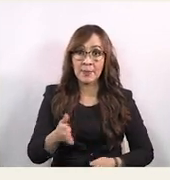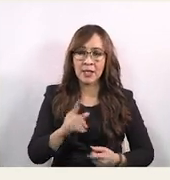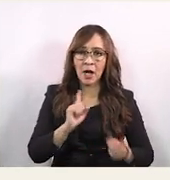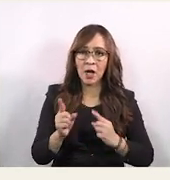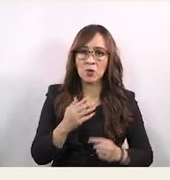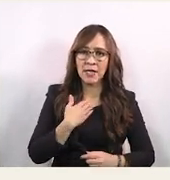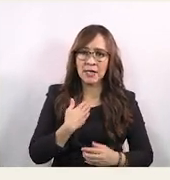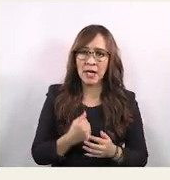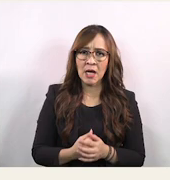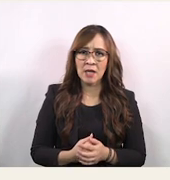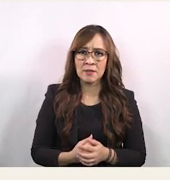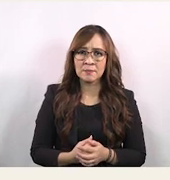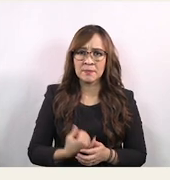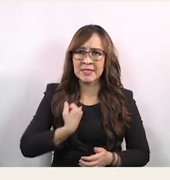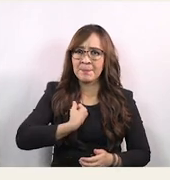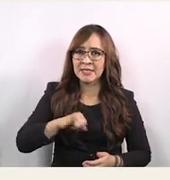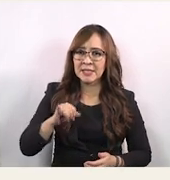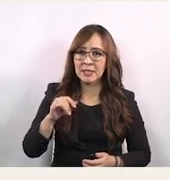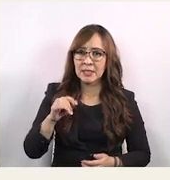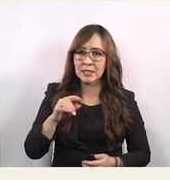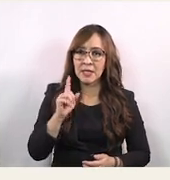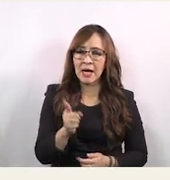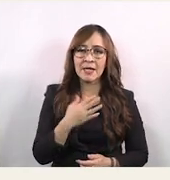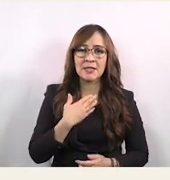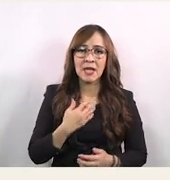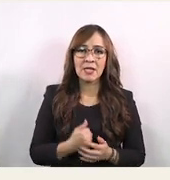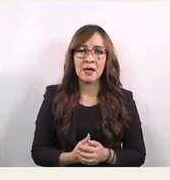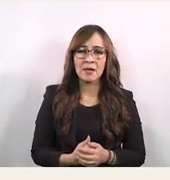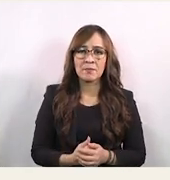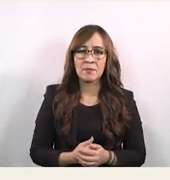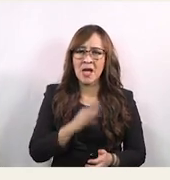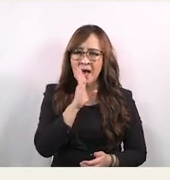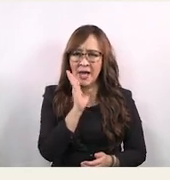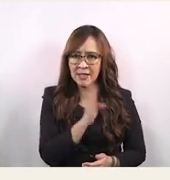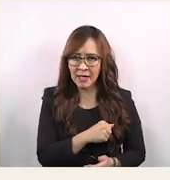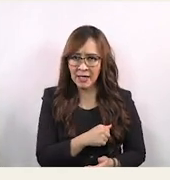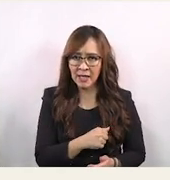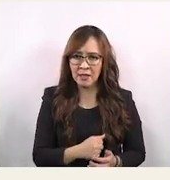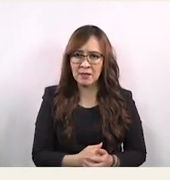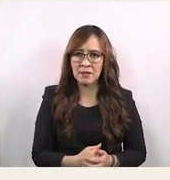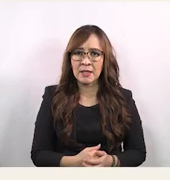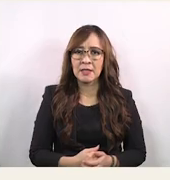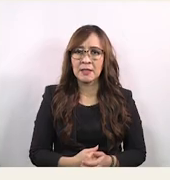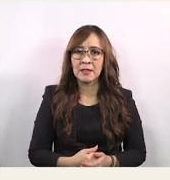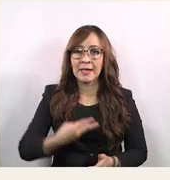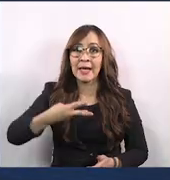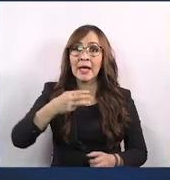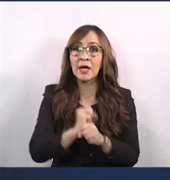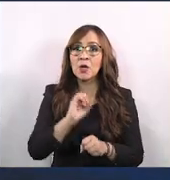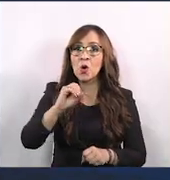bertobat kalau saya dimusuhi karena seks sikapnya aneh karena saya orangnya kepala batu karena saya orangnya mau menang sendiri seharus